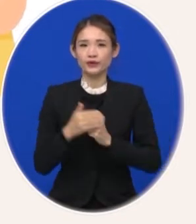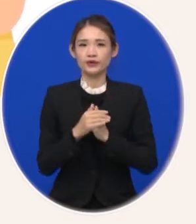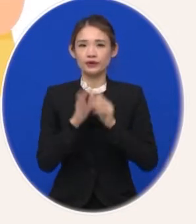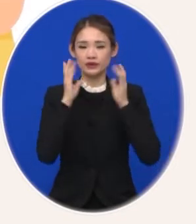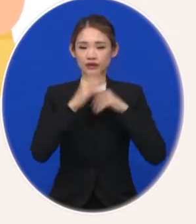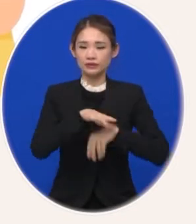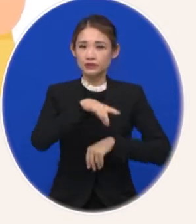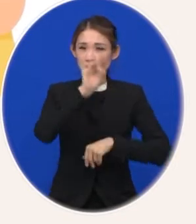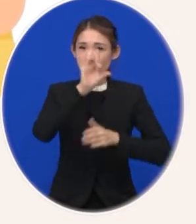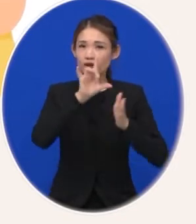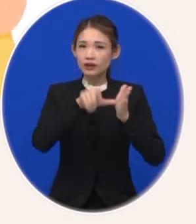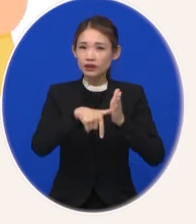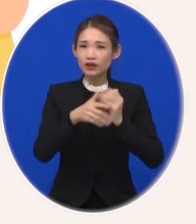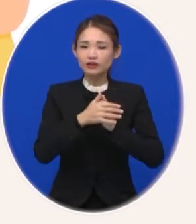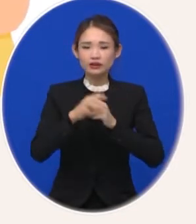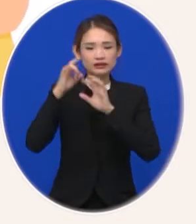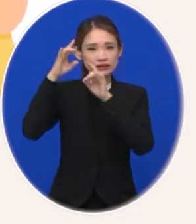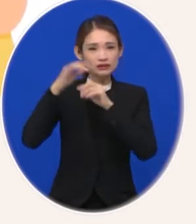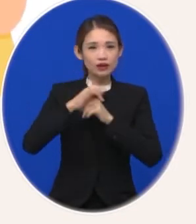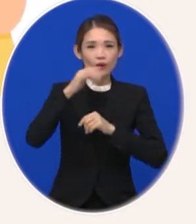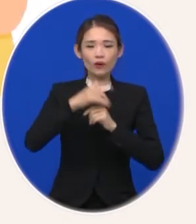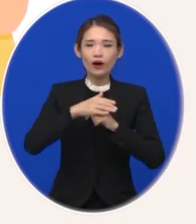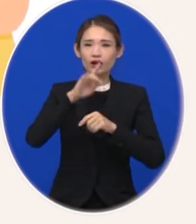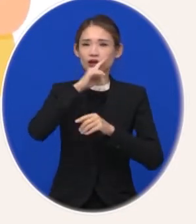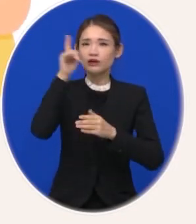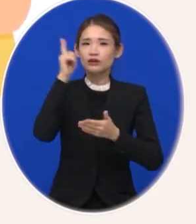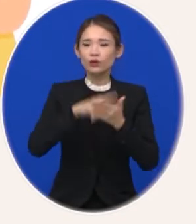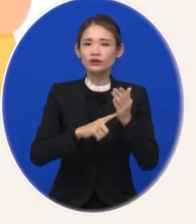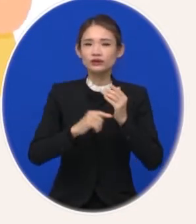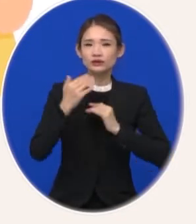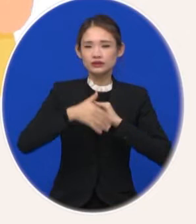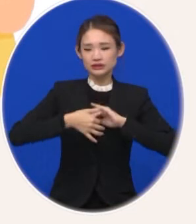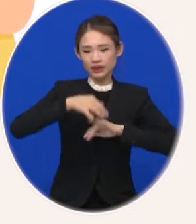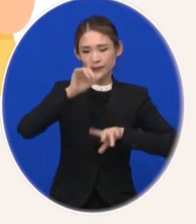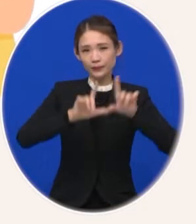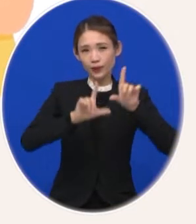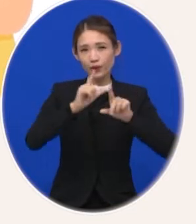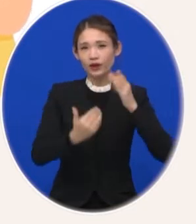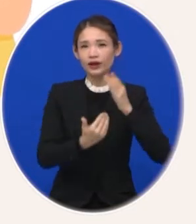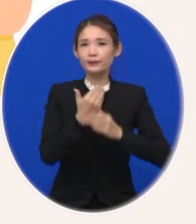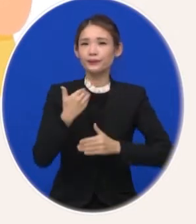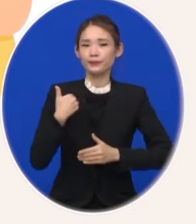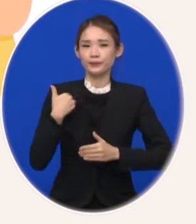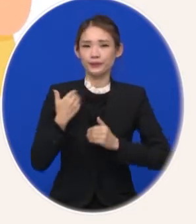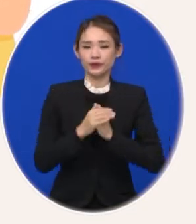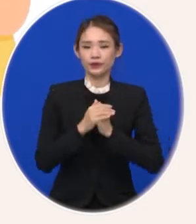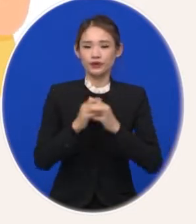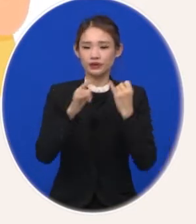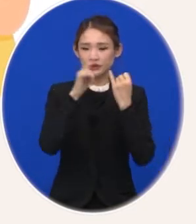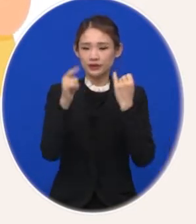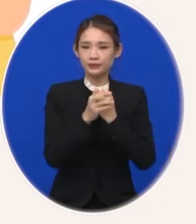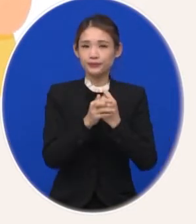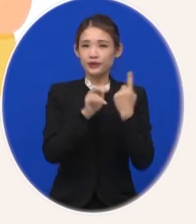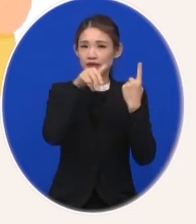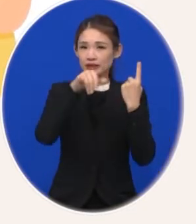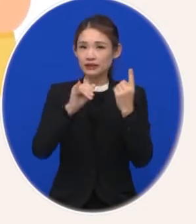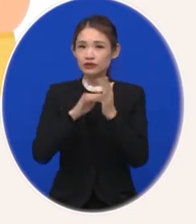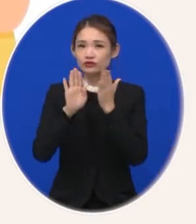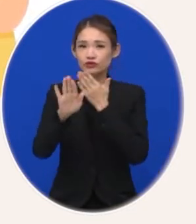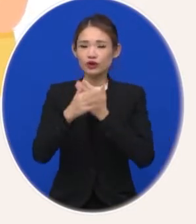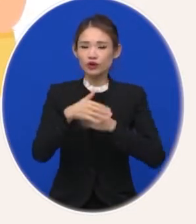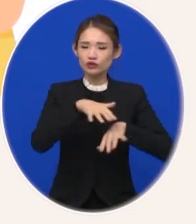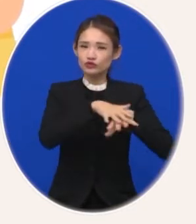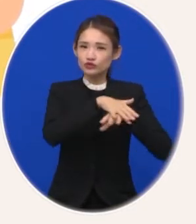임신 초기에는 신경관 결손증, 심장 기형 등의 기형을 유발할 수 있으며 임신 1기 이후에는 구조적